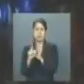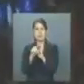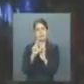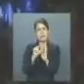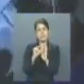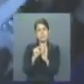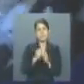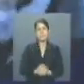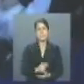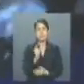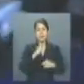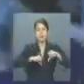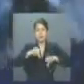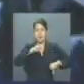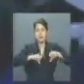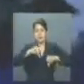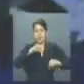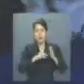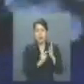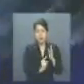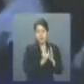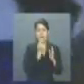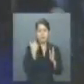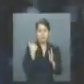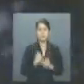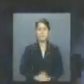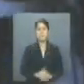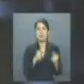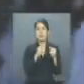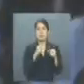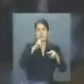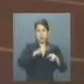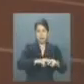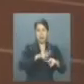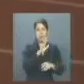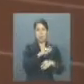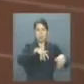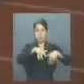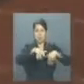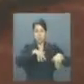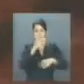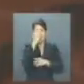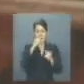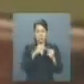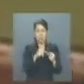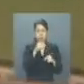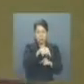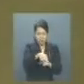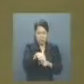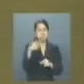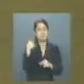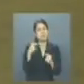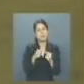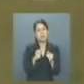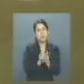ำหรับการแสดงในช่วงแรกจากวงโยธวาทิตได้มีการเปลี่ยนขึ้นไปทำการแสดงบนที่นั่งผู้ชมเพราะว่าด้านล่างพื้นสนามค่อนข้างลื่นจากนั้นมีการ